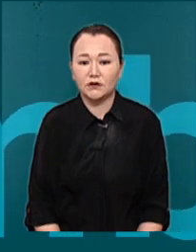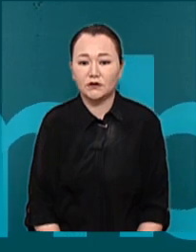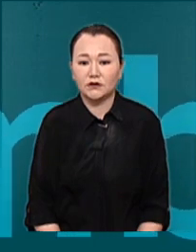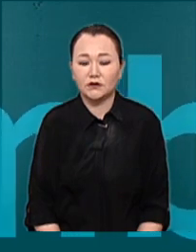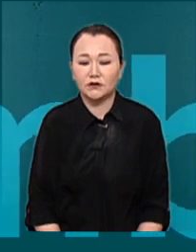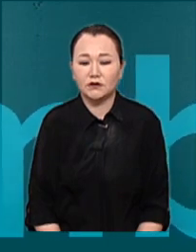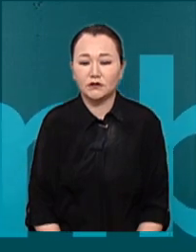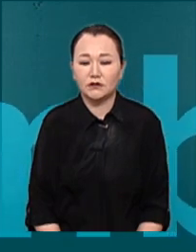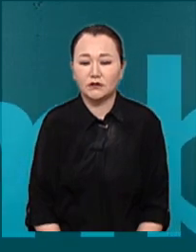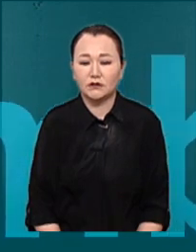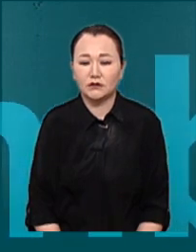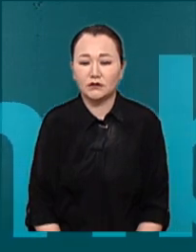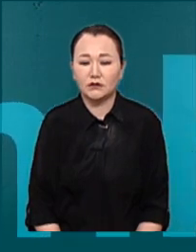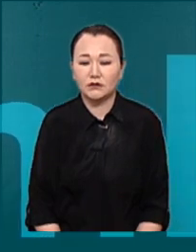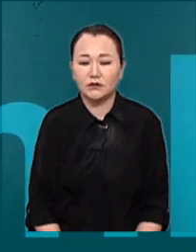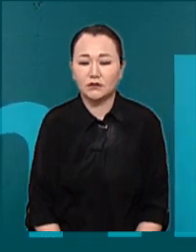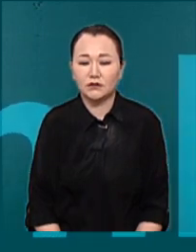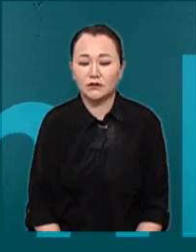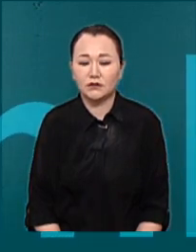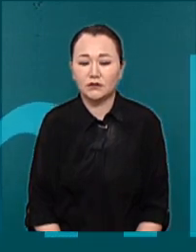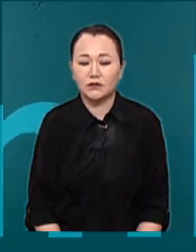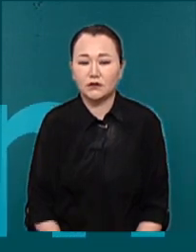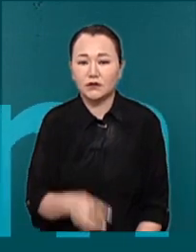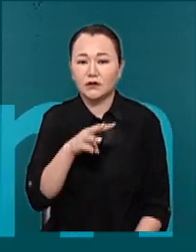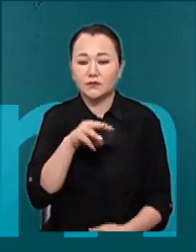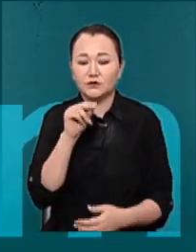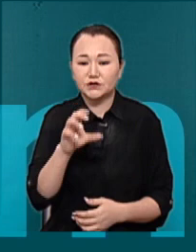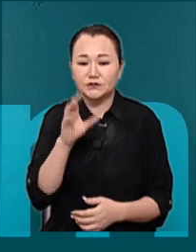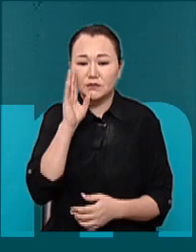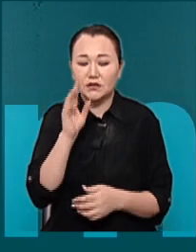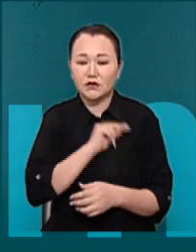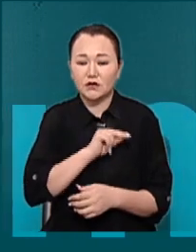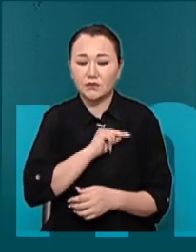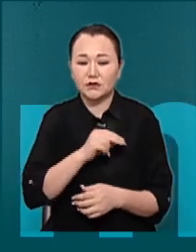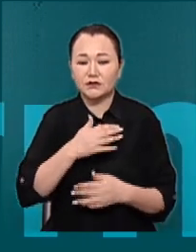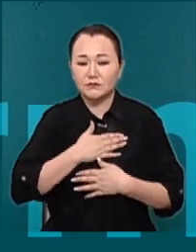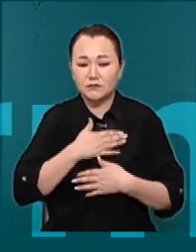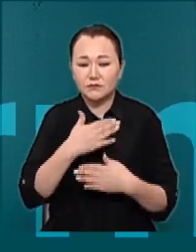Тарт, тарт, бері қарай, тарт, тарт, тарт, тарт, тарт. Мына МЧС жігіттері жұмыс істеп жатыр мына Ахмет жігіттерге.